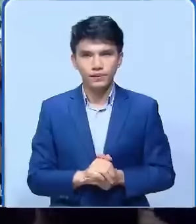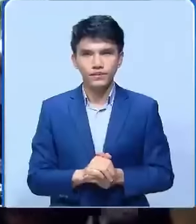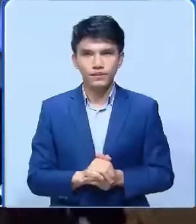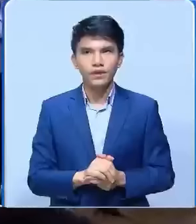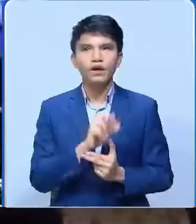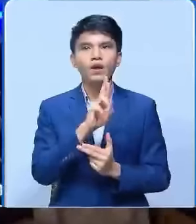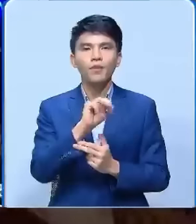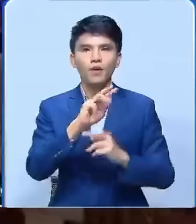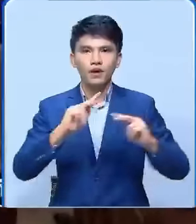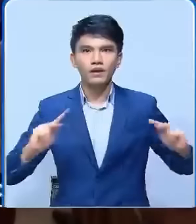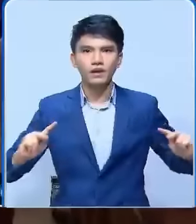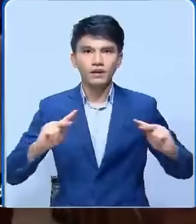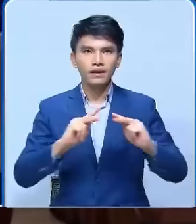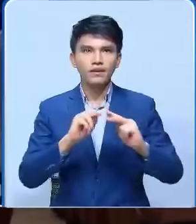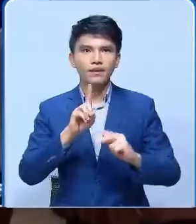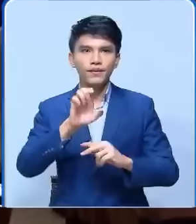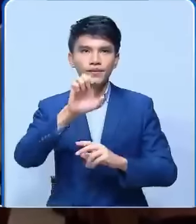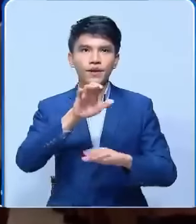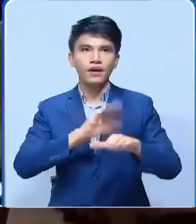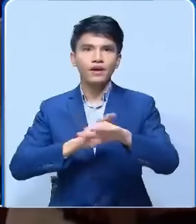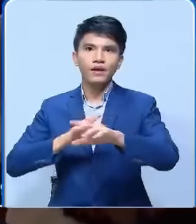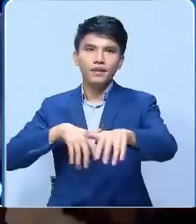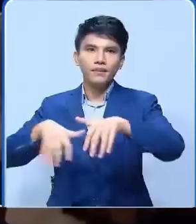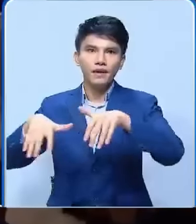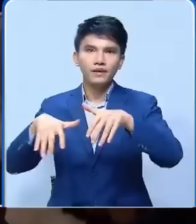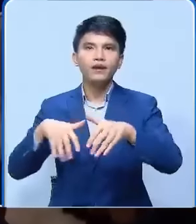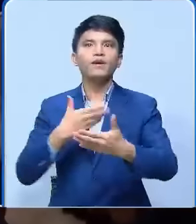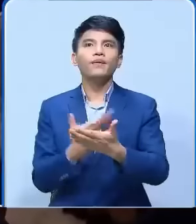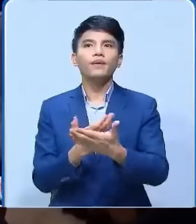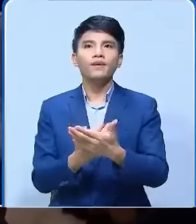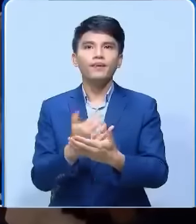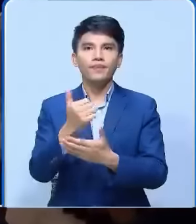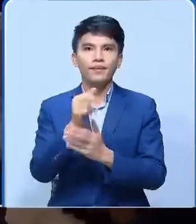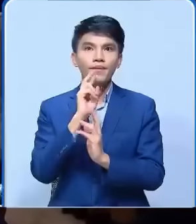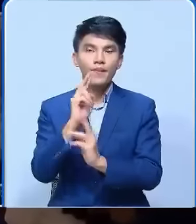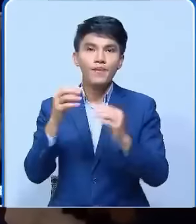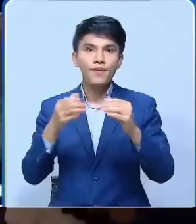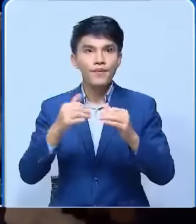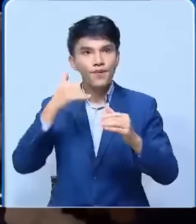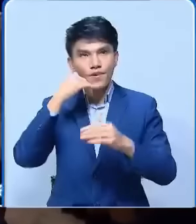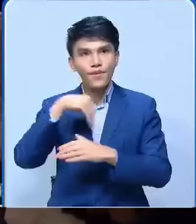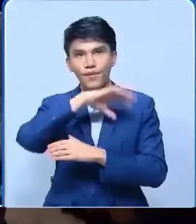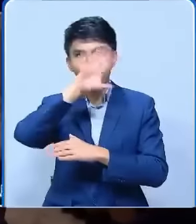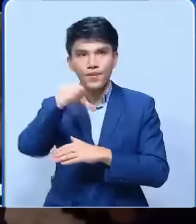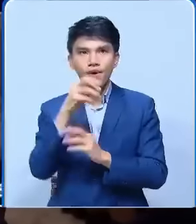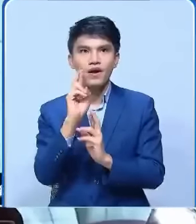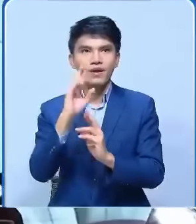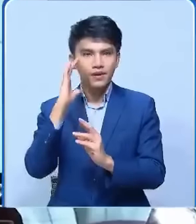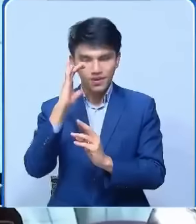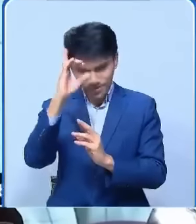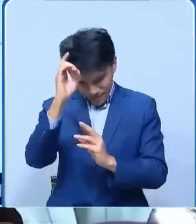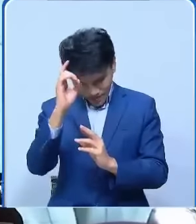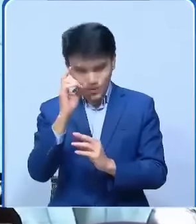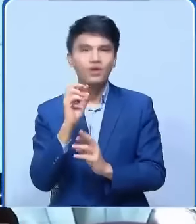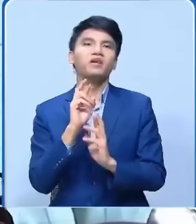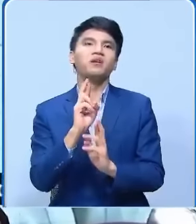ฐมนตรีว่าการกระทรวงดีอีเนี่ยยังเตือนพี่น้องประชาชนคนที่ได้รับเงินไปแล้วให้ระมัดระวังแก๊งคอลเซ็นเตอร์ด้วยนะพวกนี้จ้องตาเป็นมันแล้